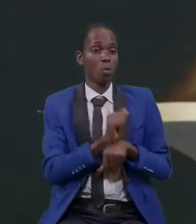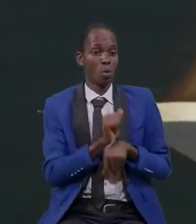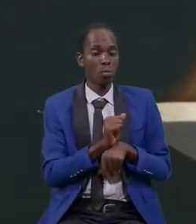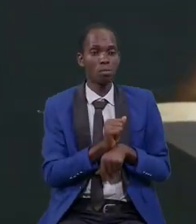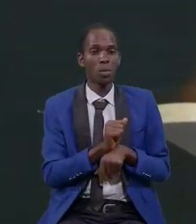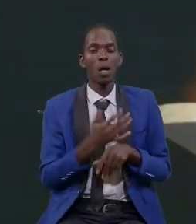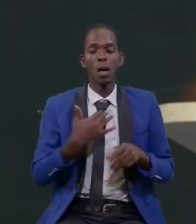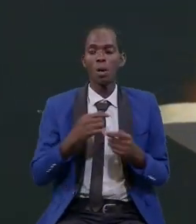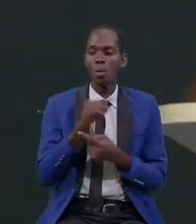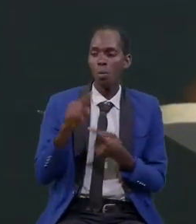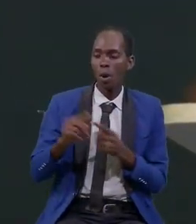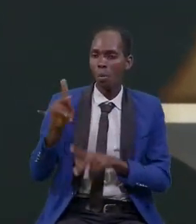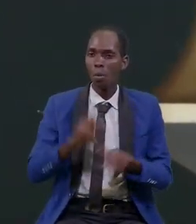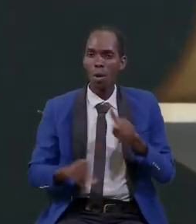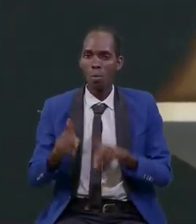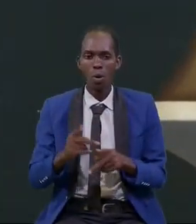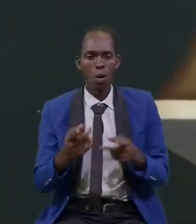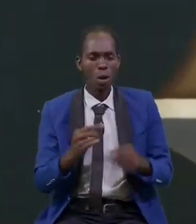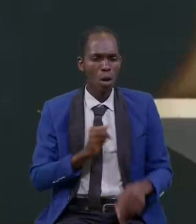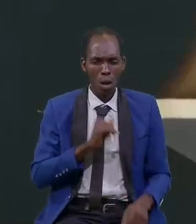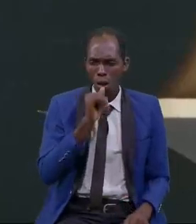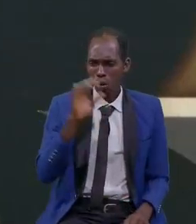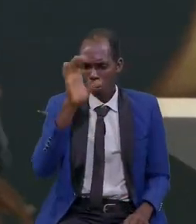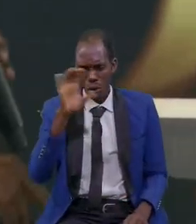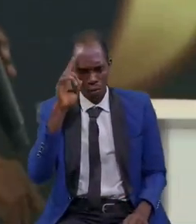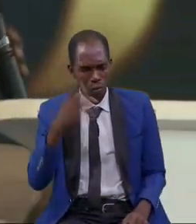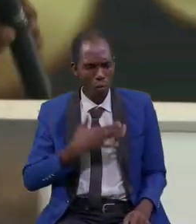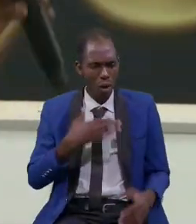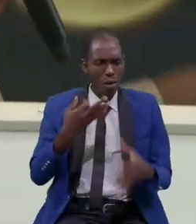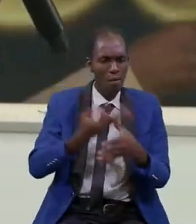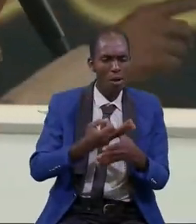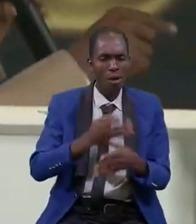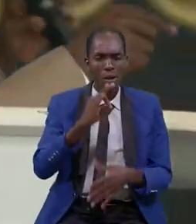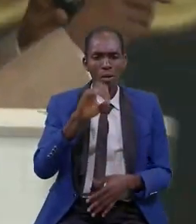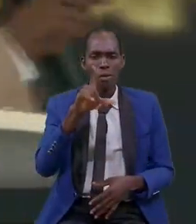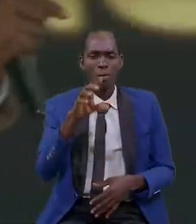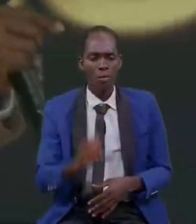Et quand les gens viennent, je cherche mon dossier, je cherche le dossier.